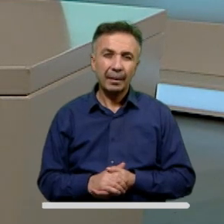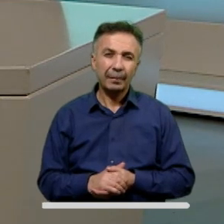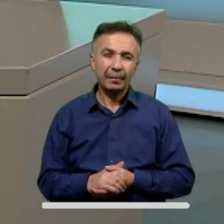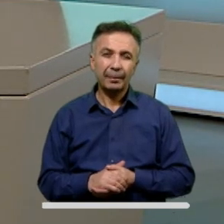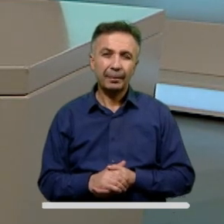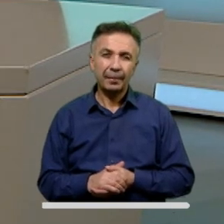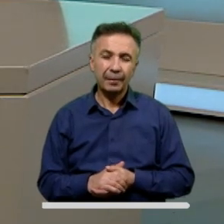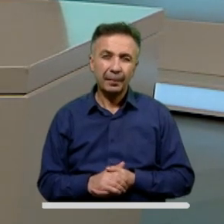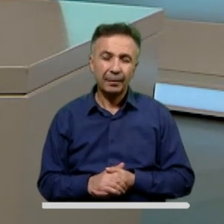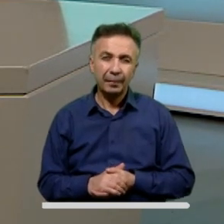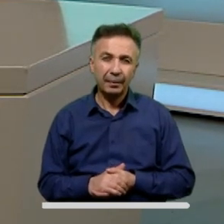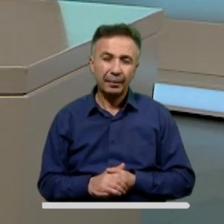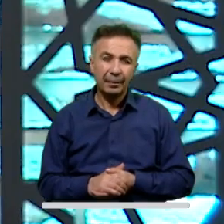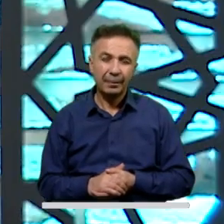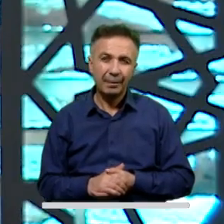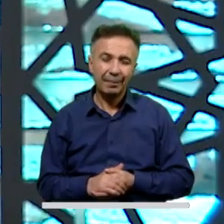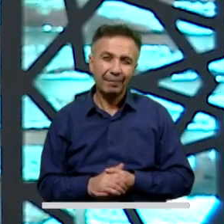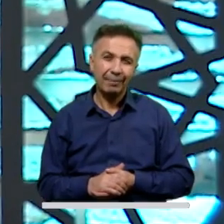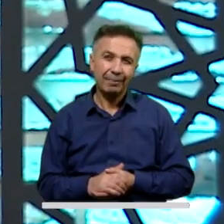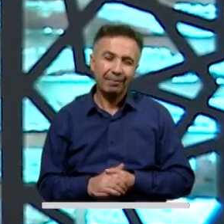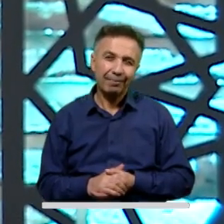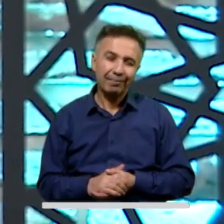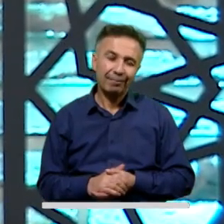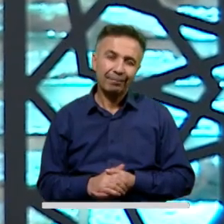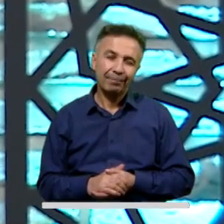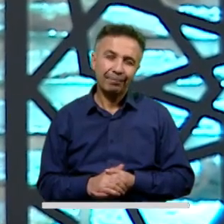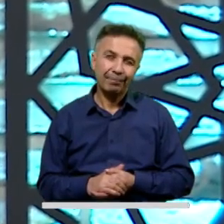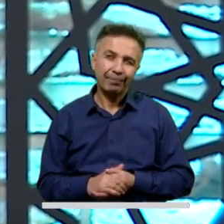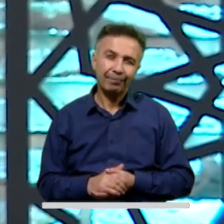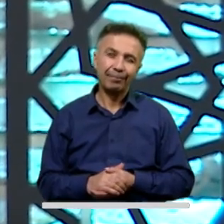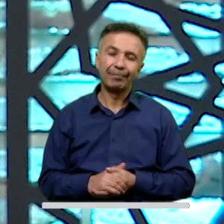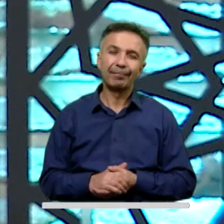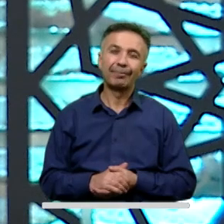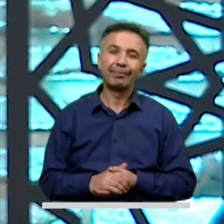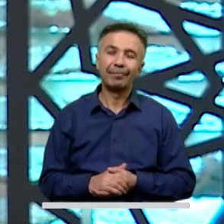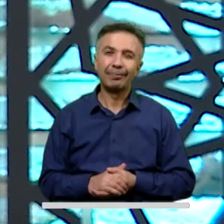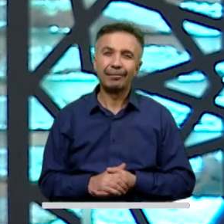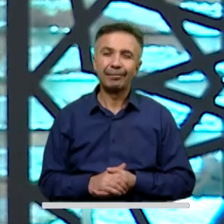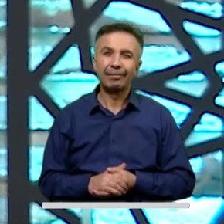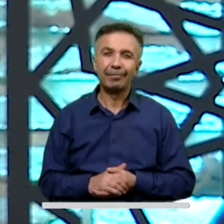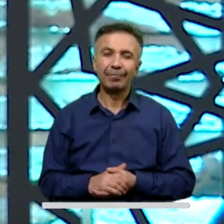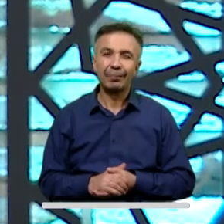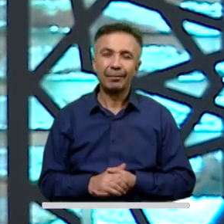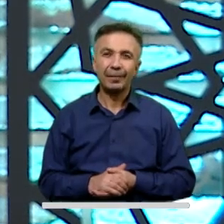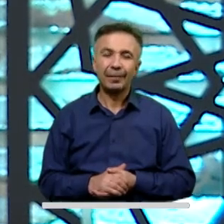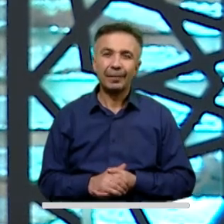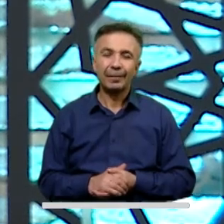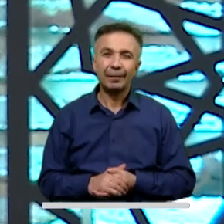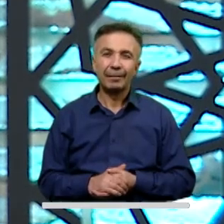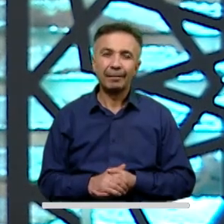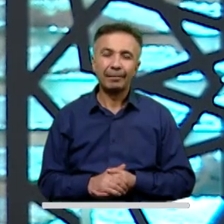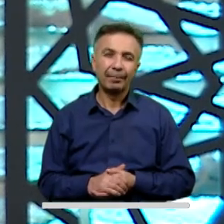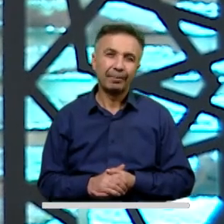edeyim, kabul olur mu inşallah? Soralım Ayşe abla, bakalım hocam ne diyecek? Rabbimiz kolaylıklar ihsan etsin. Ankara'ya selam ediyoruz.